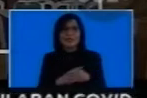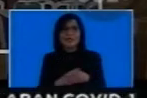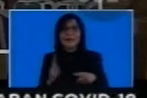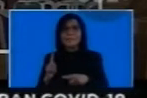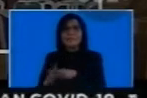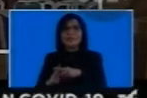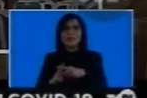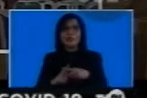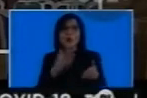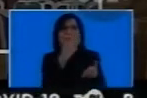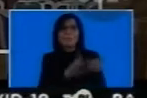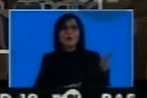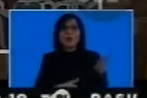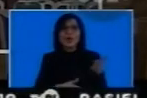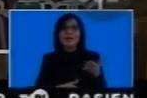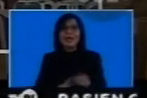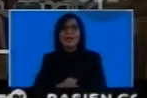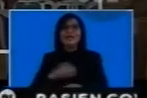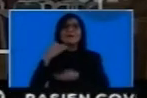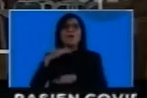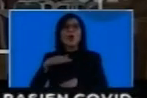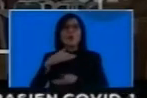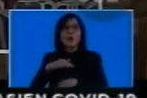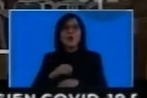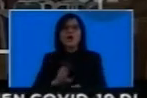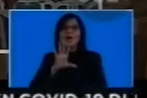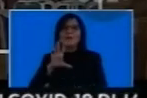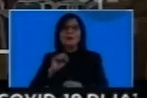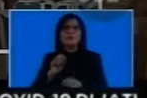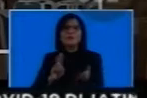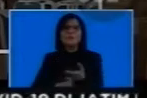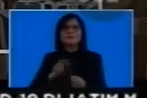menghitung diskon yang kita lihat biasanya di mall-mall